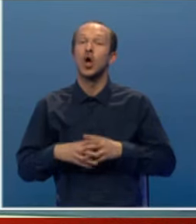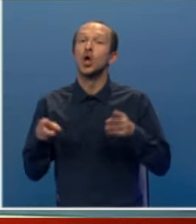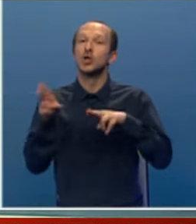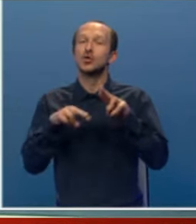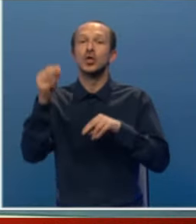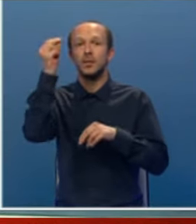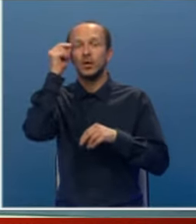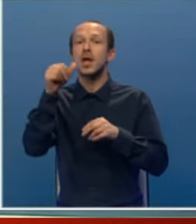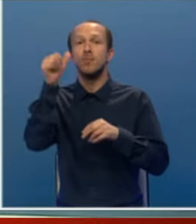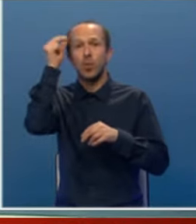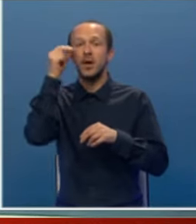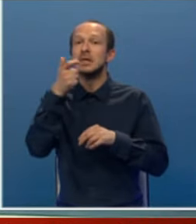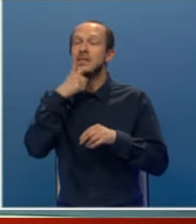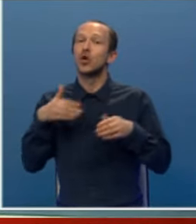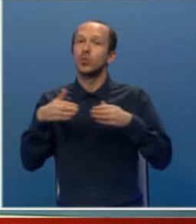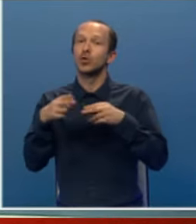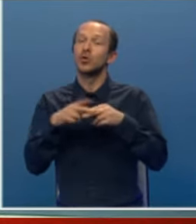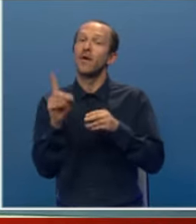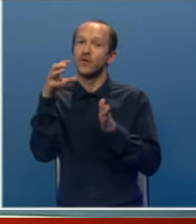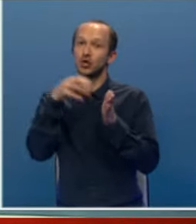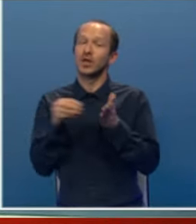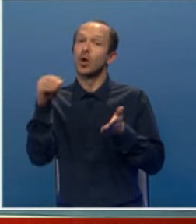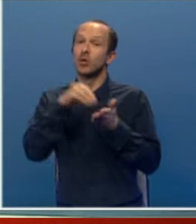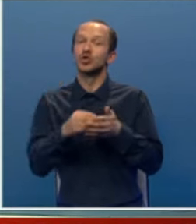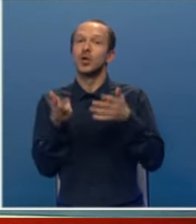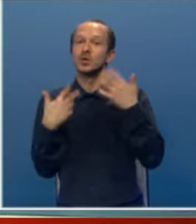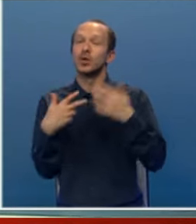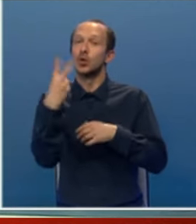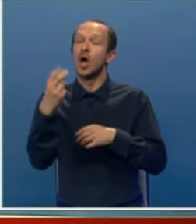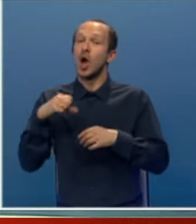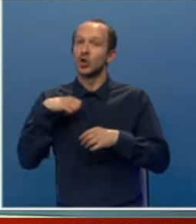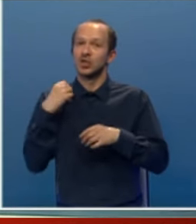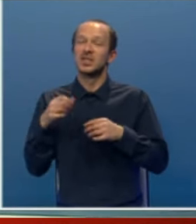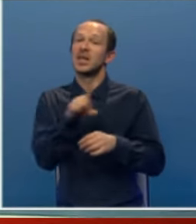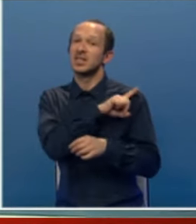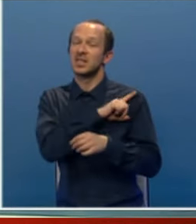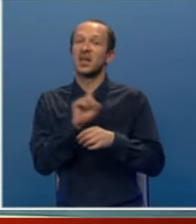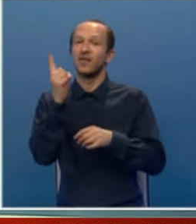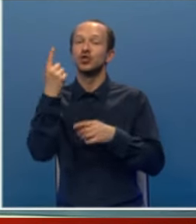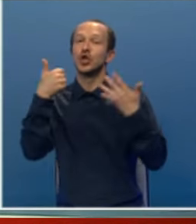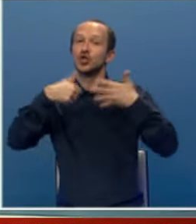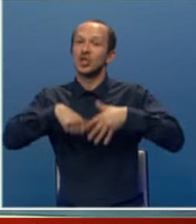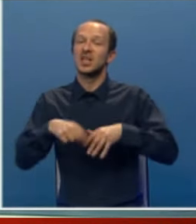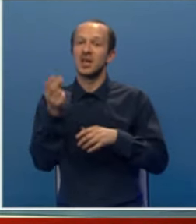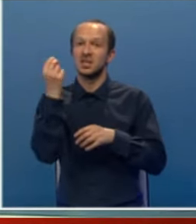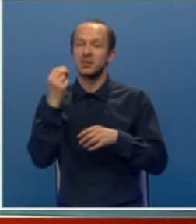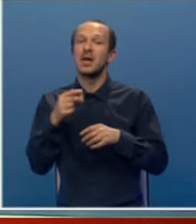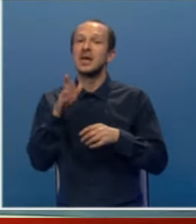Služenjem liturgije i pomena u Starom Brodu kod Višegrada obilježena je 82. godišnjica stradanja više od 6.000